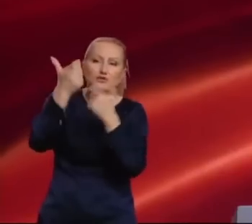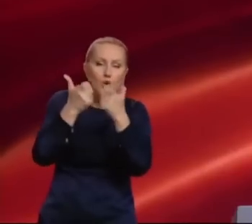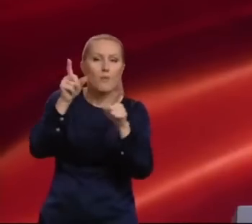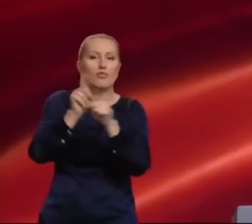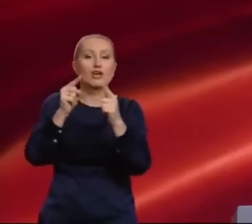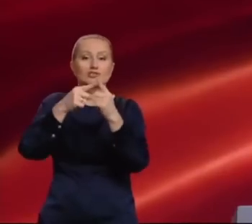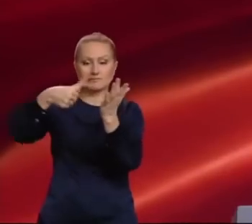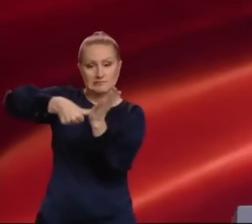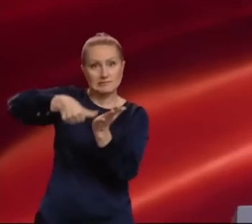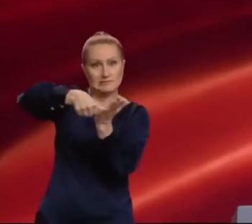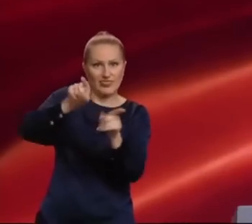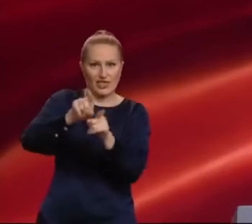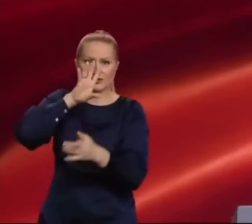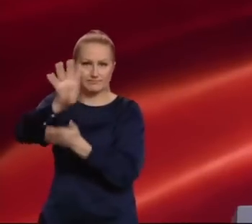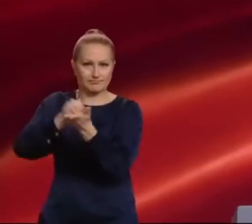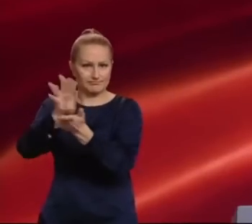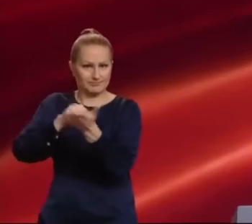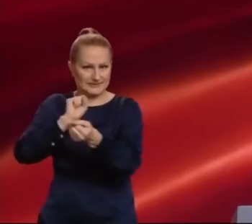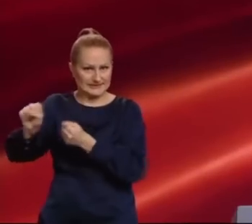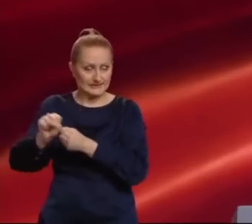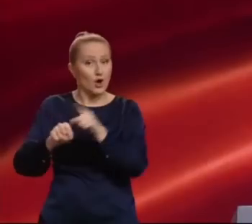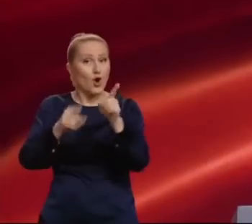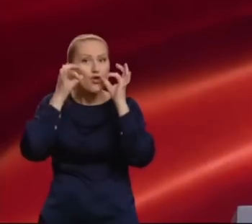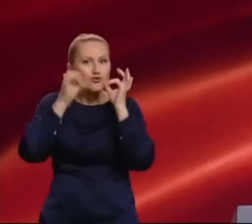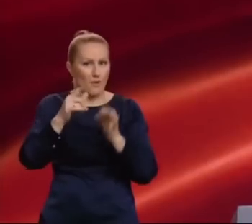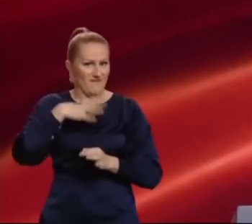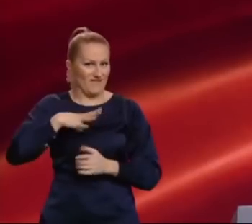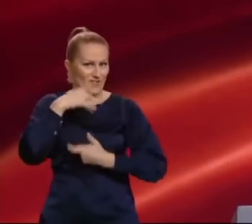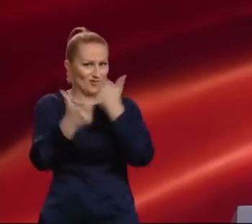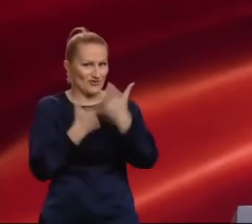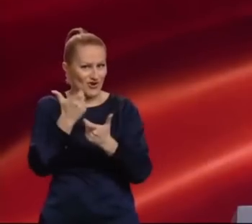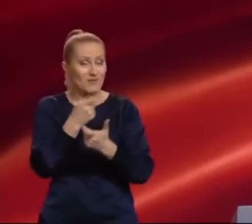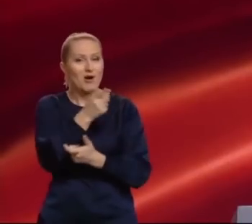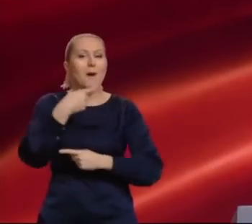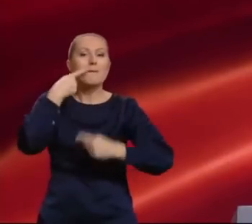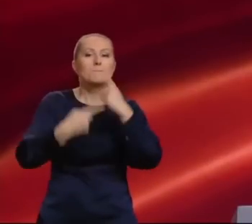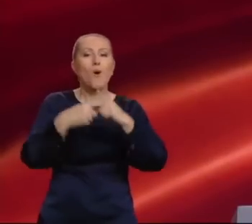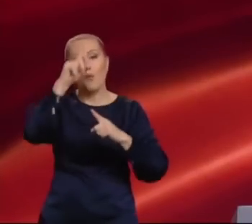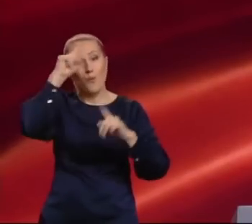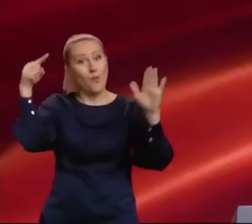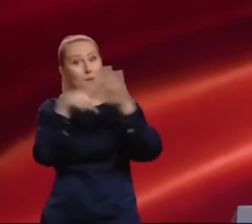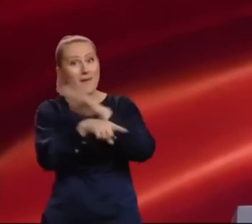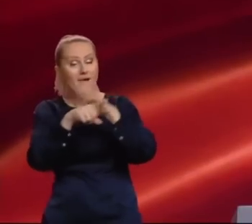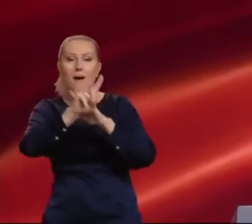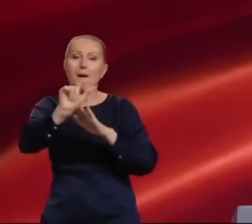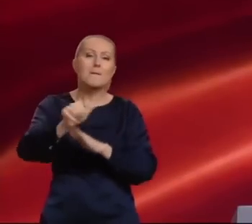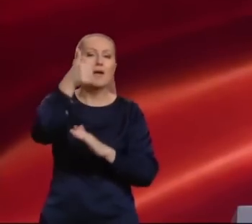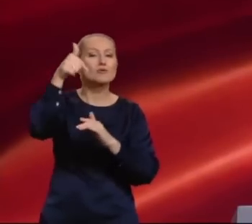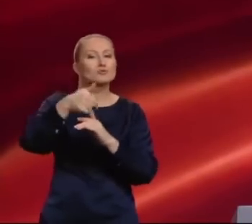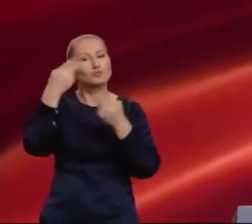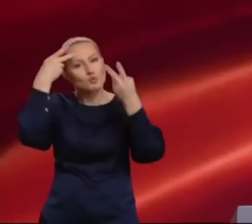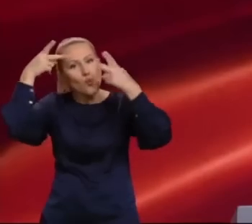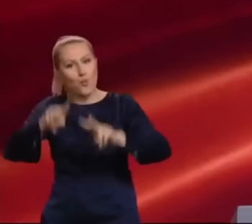jest bardzo dobry model, bo w polityce tylko do Kanady ludzie jadą, trzeba zawsze mieć na pierwszym miejscu to, że